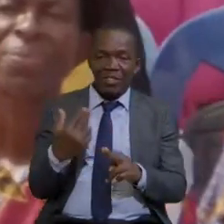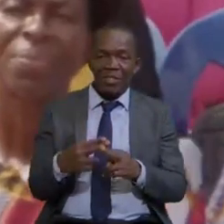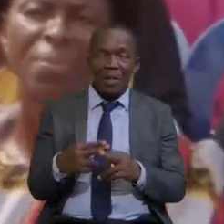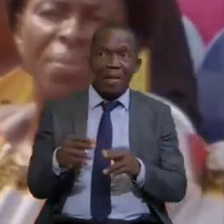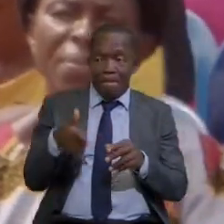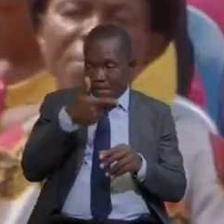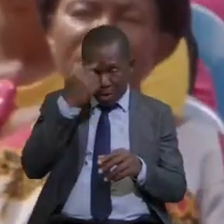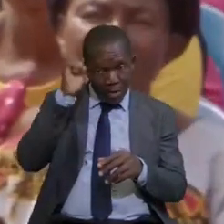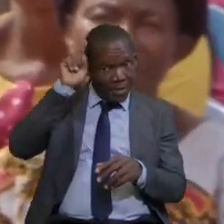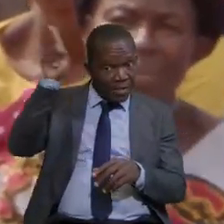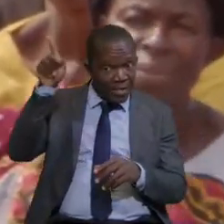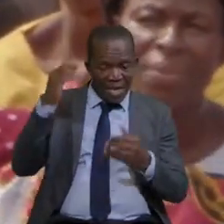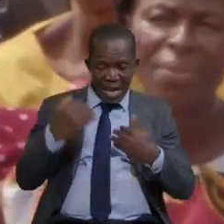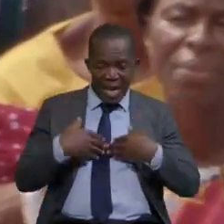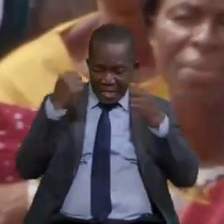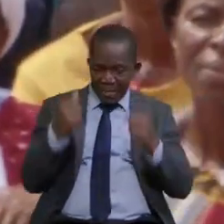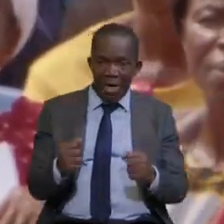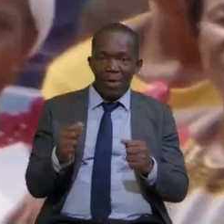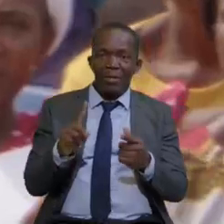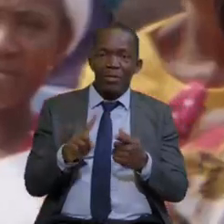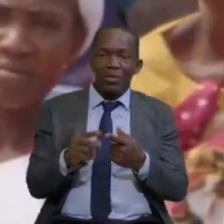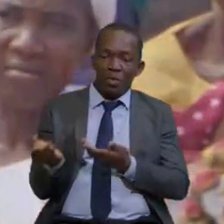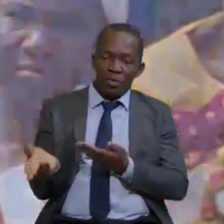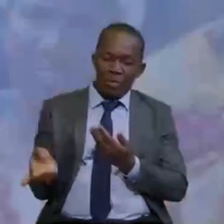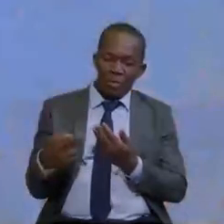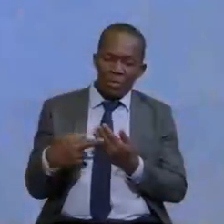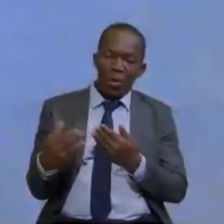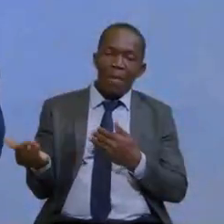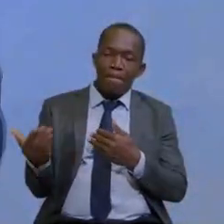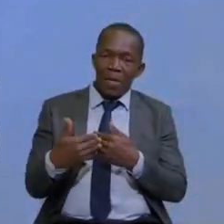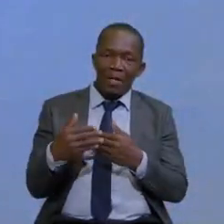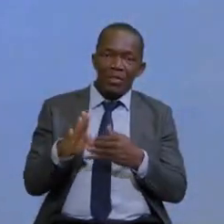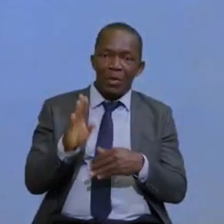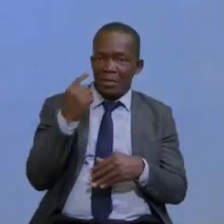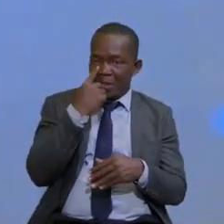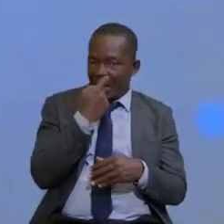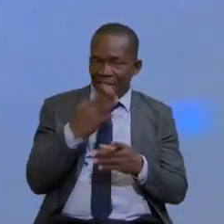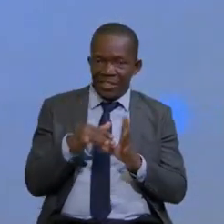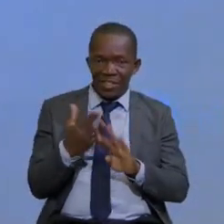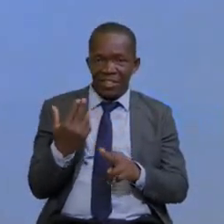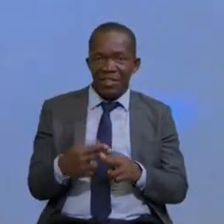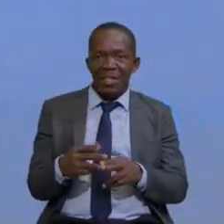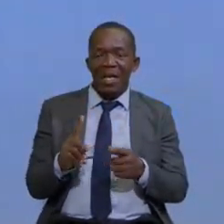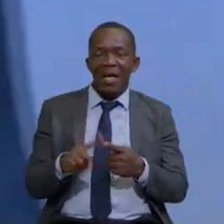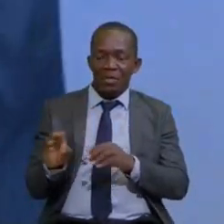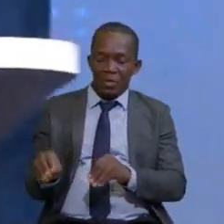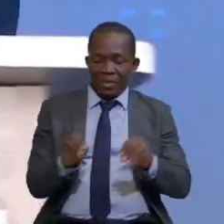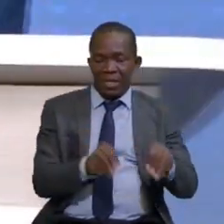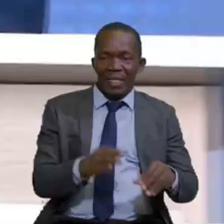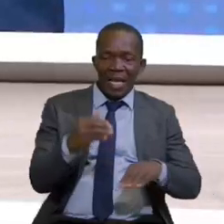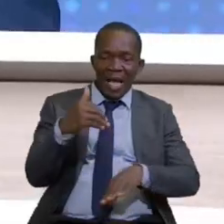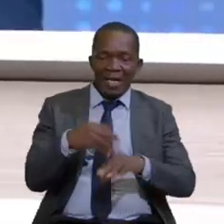autorité pour redonner la vue aux aveugles et pour renvoyer libres les